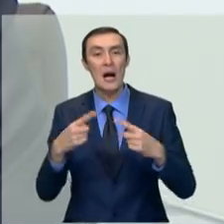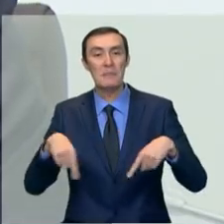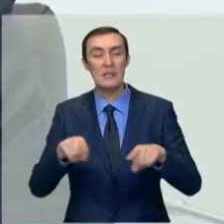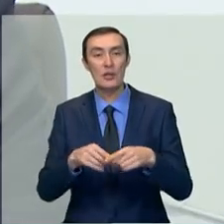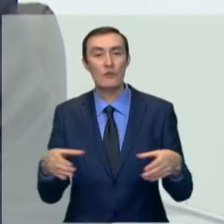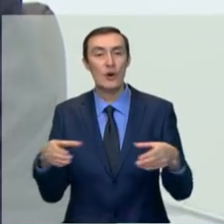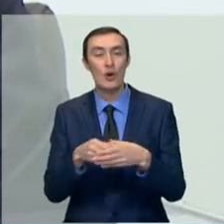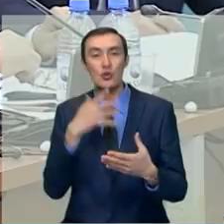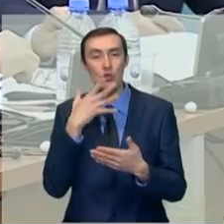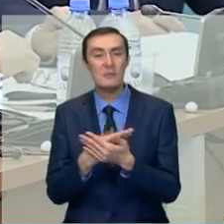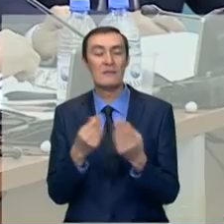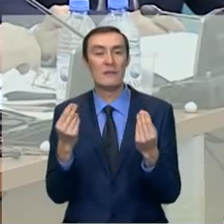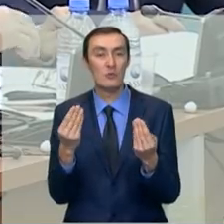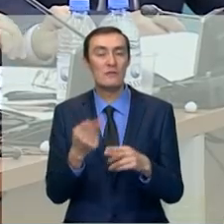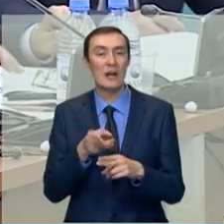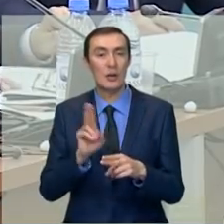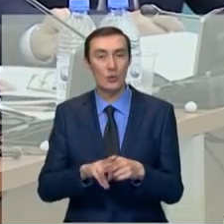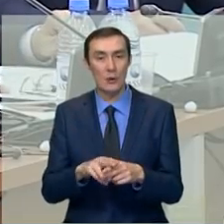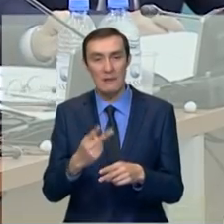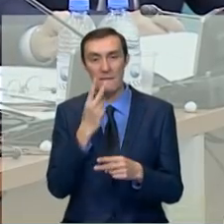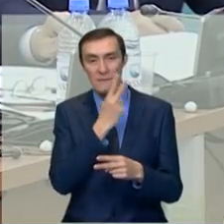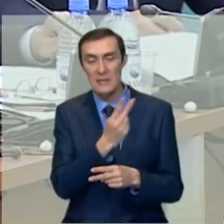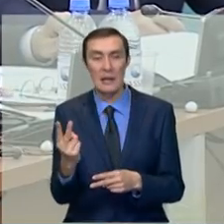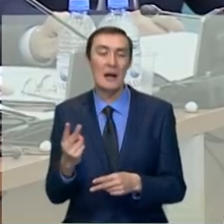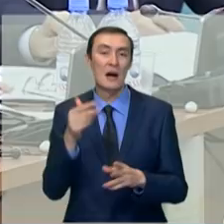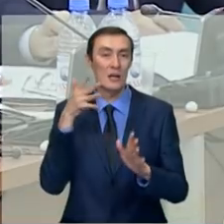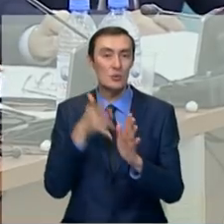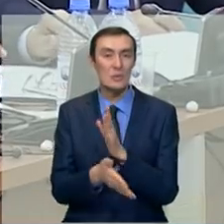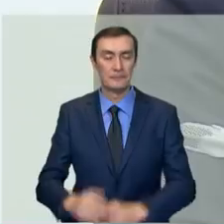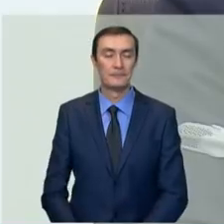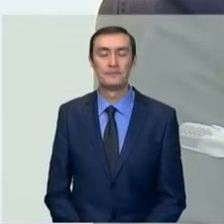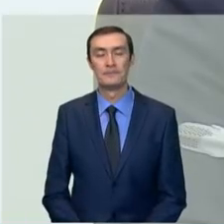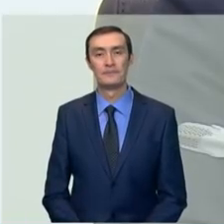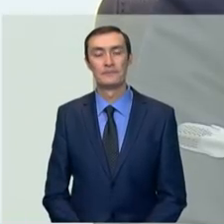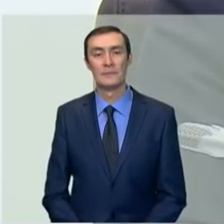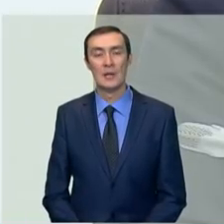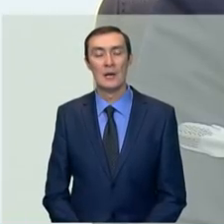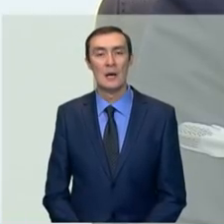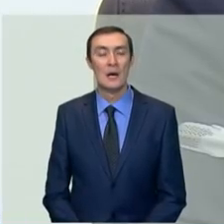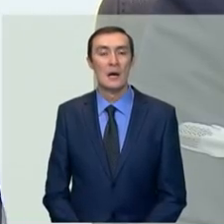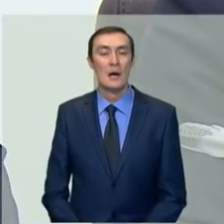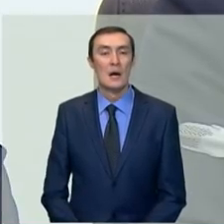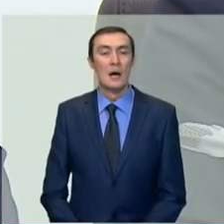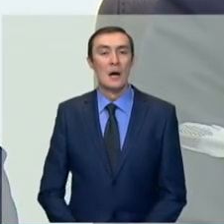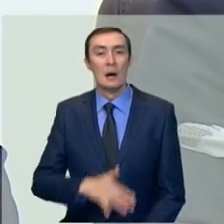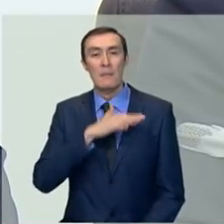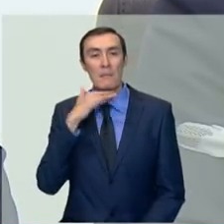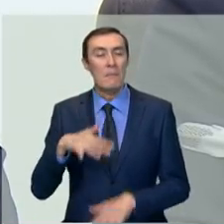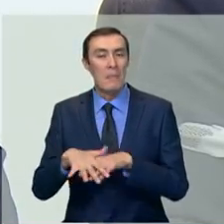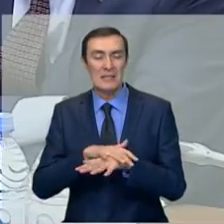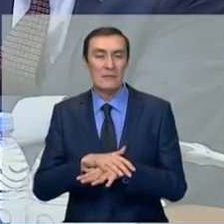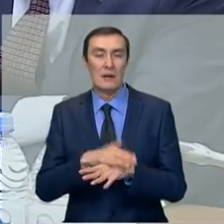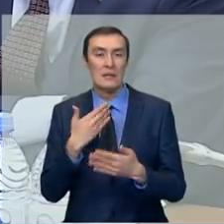бы отслеживали расходование средств на обслуживание и ремонт. Массово, я думаю, что где-то